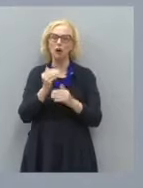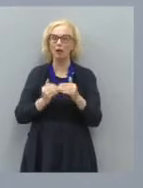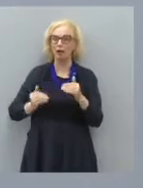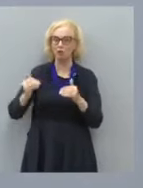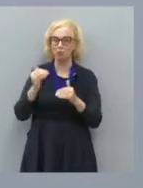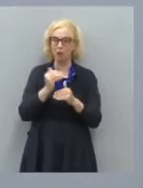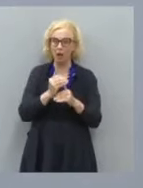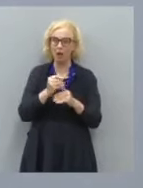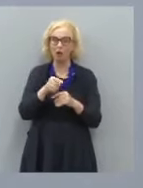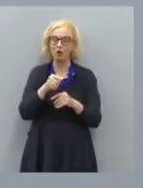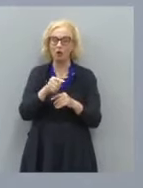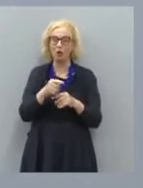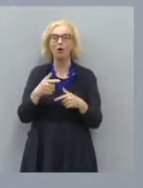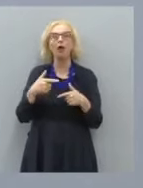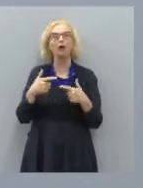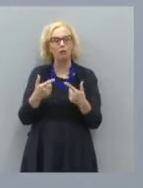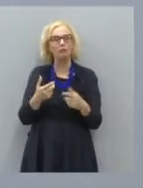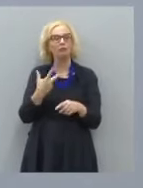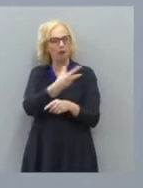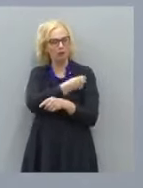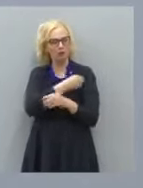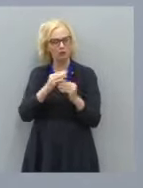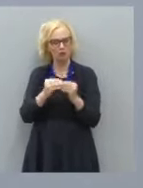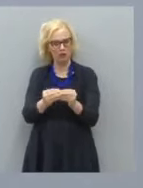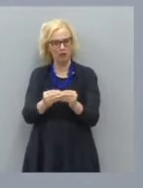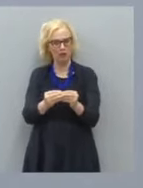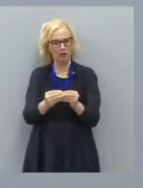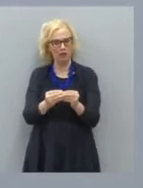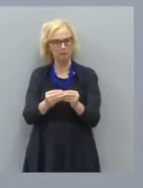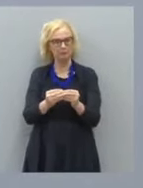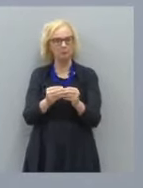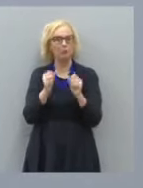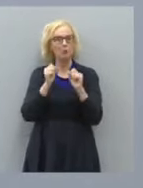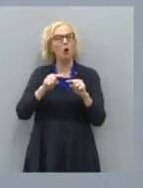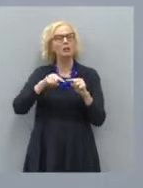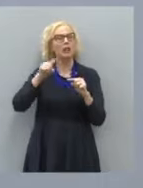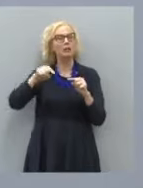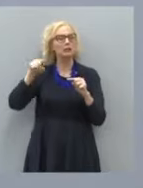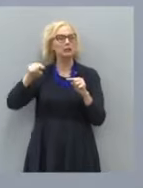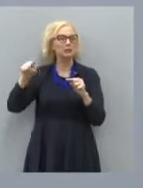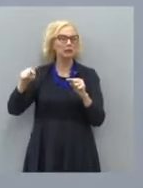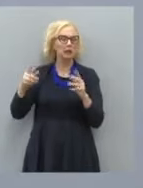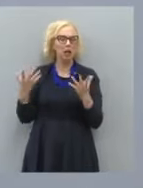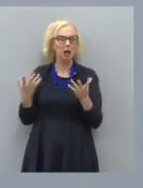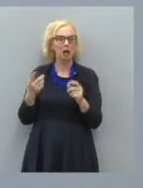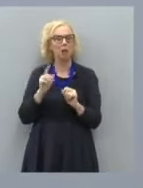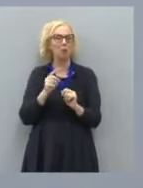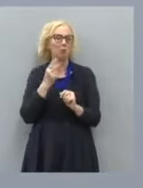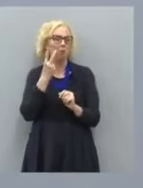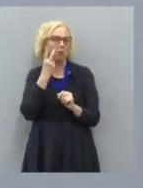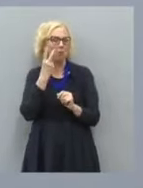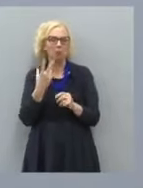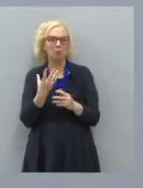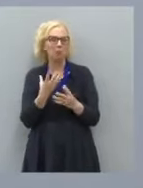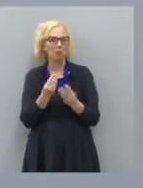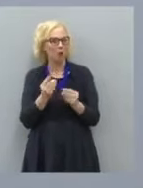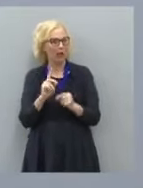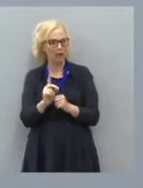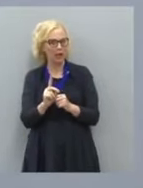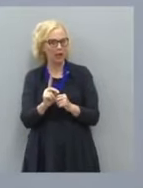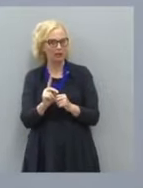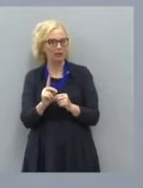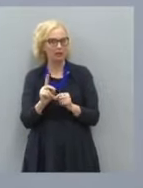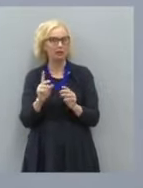vaccinati e magari sotto il profilo statistico uno dice non sono tanti ma se